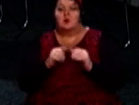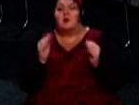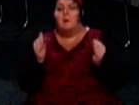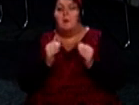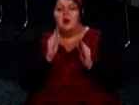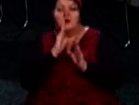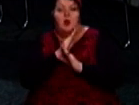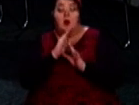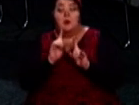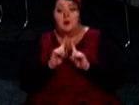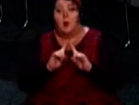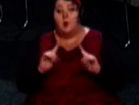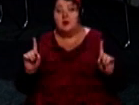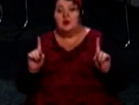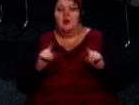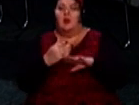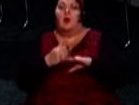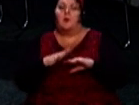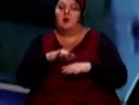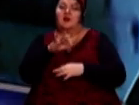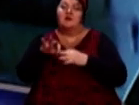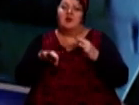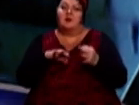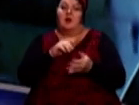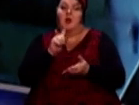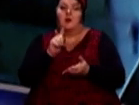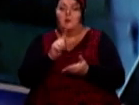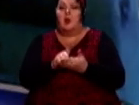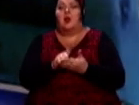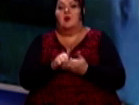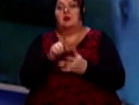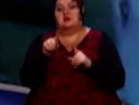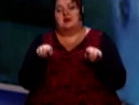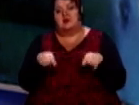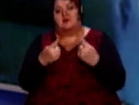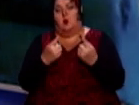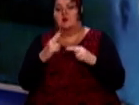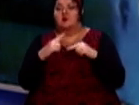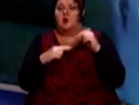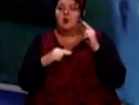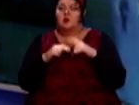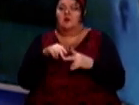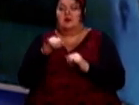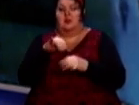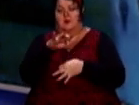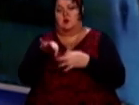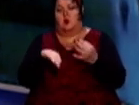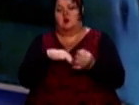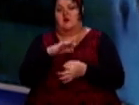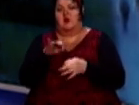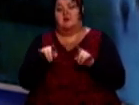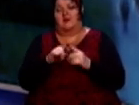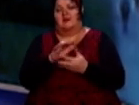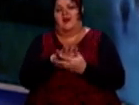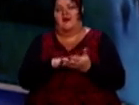мікрокліматом унікальним, то саме полтавські архітектори мали би це створювати, будувати і проєктувати і так далі. Я